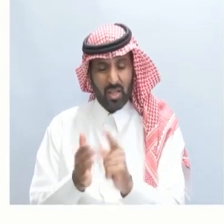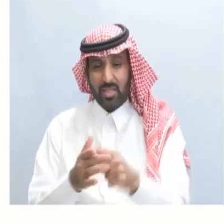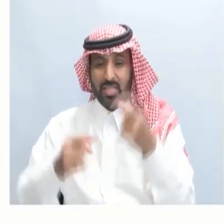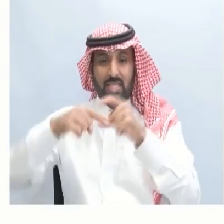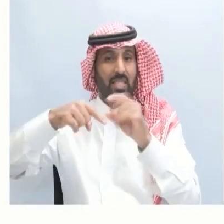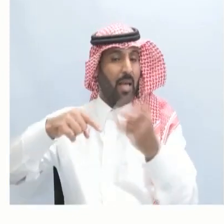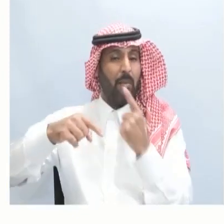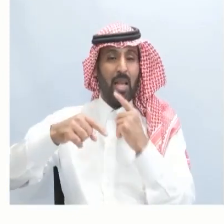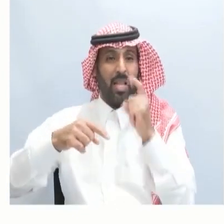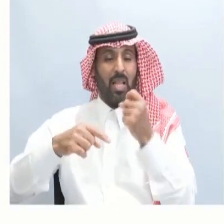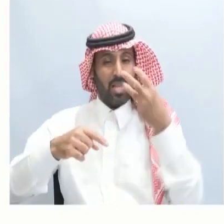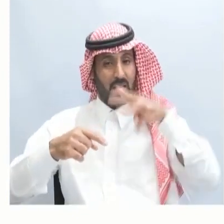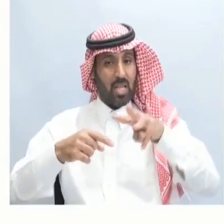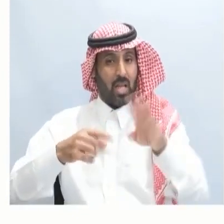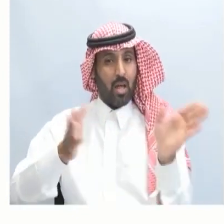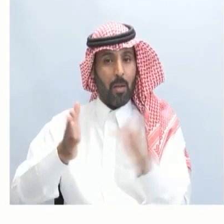على 1000